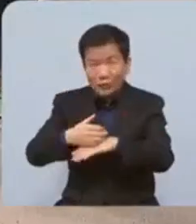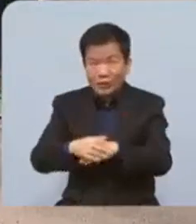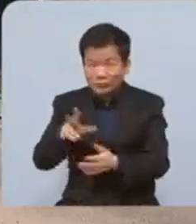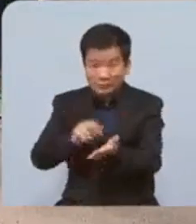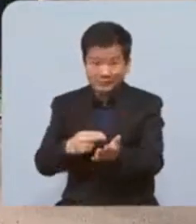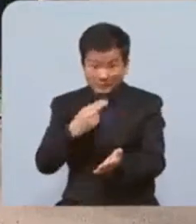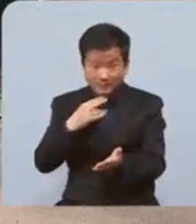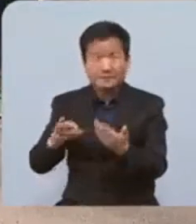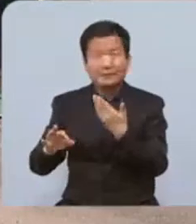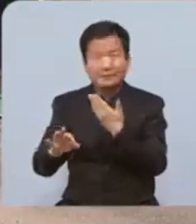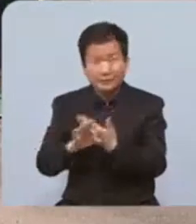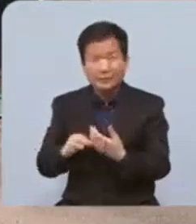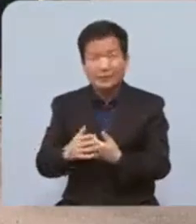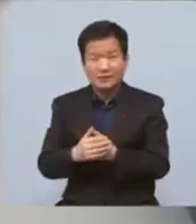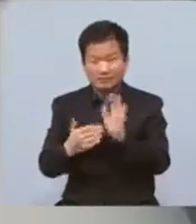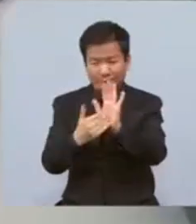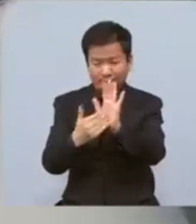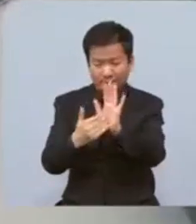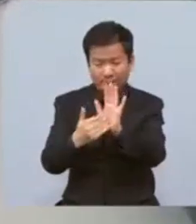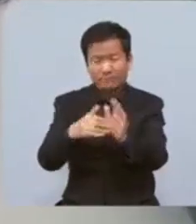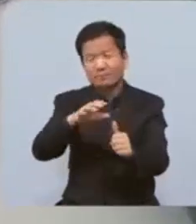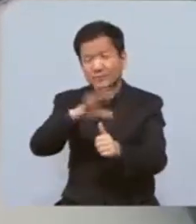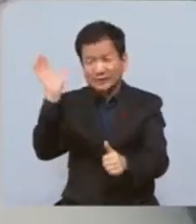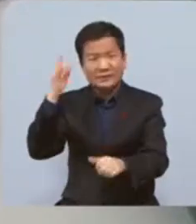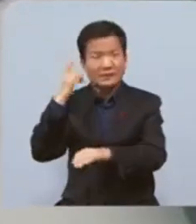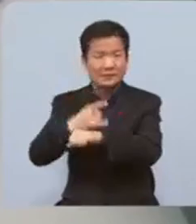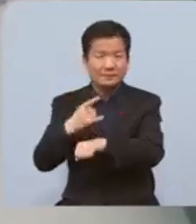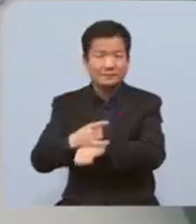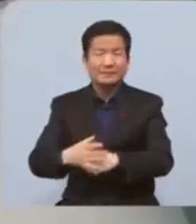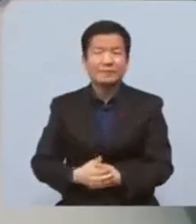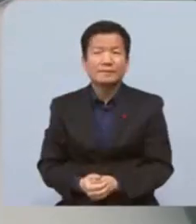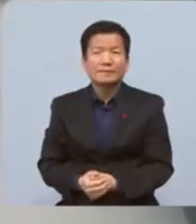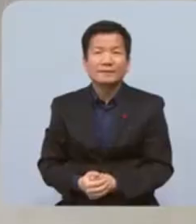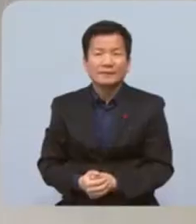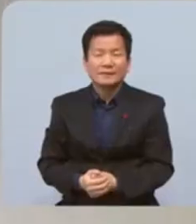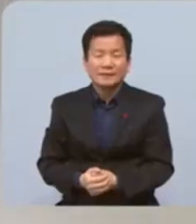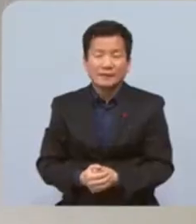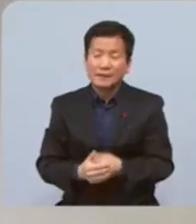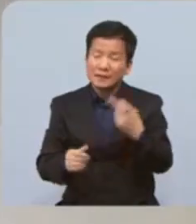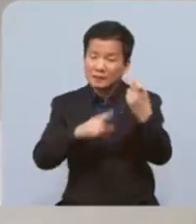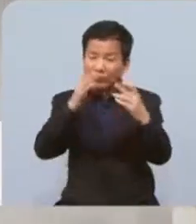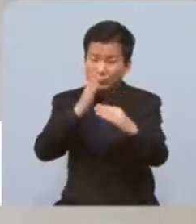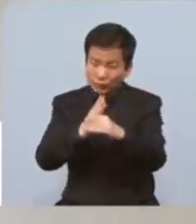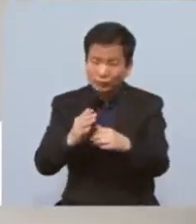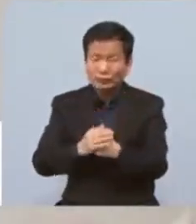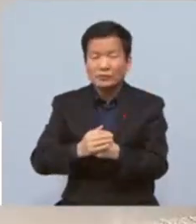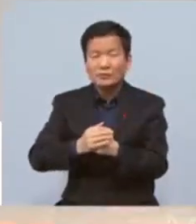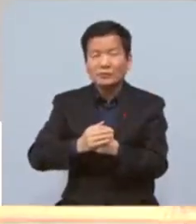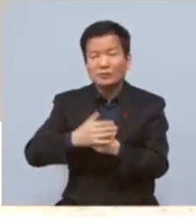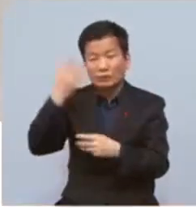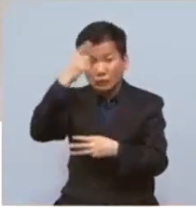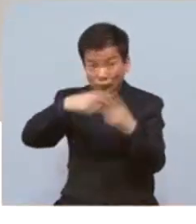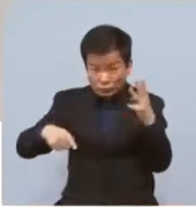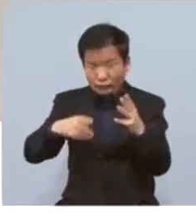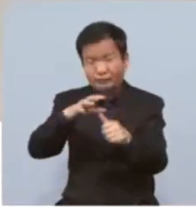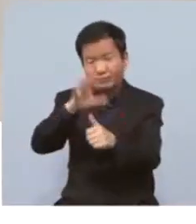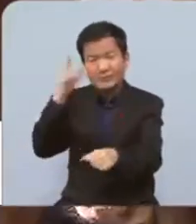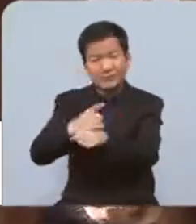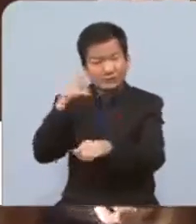이상이 없으면 방역대를 해제할 계획입니다. 이달 중순에는 청주 방역대 해제도